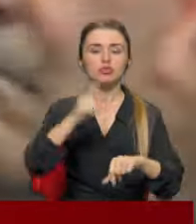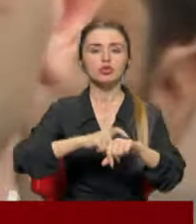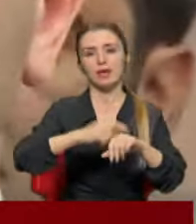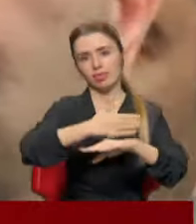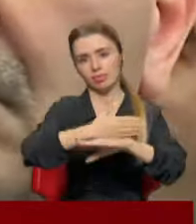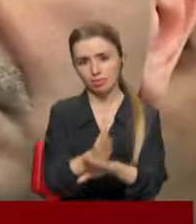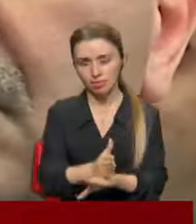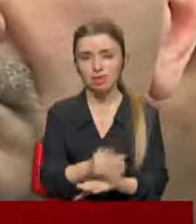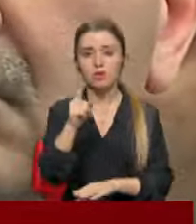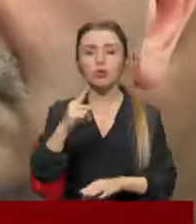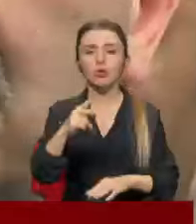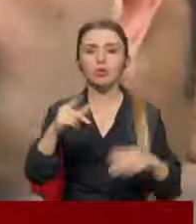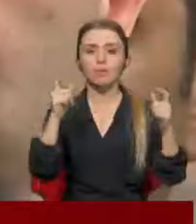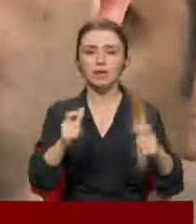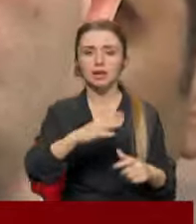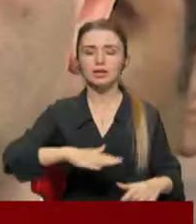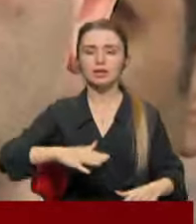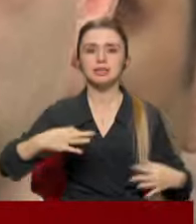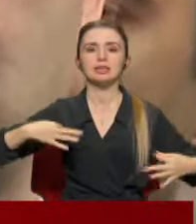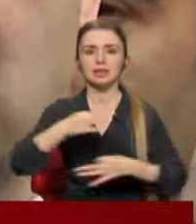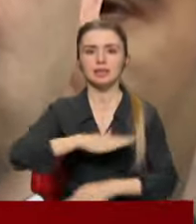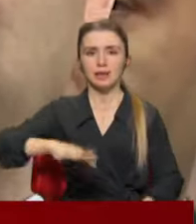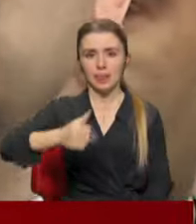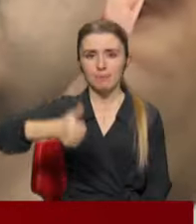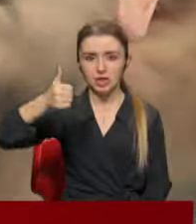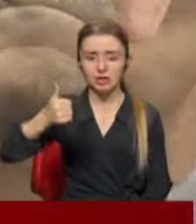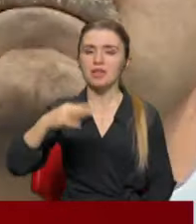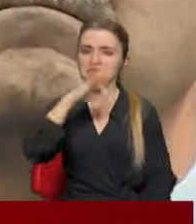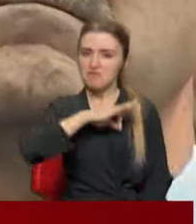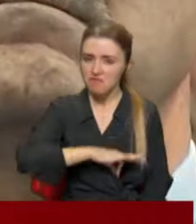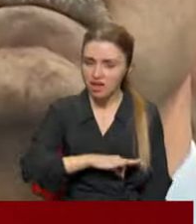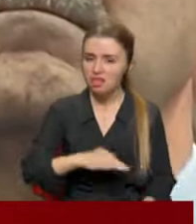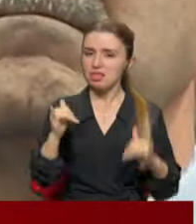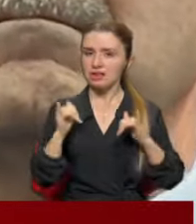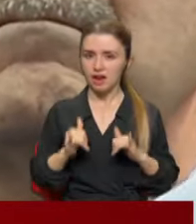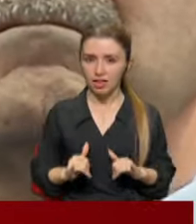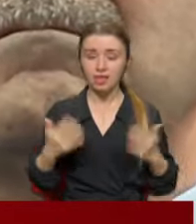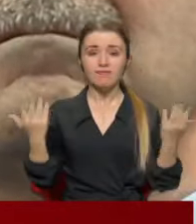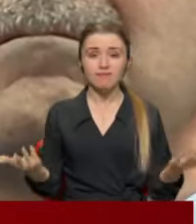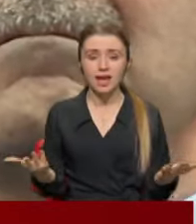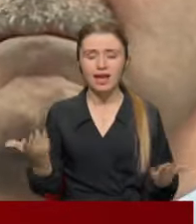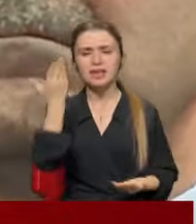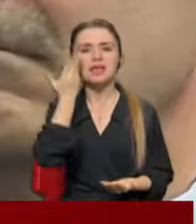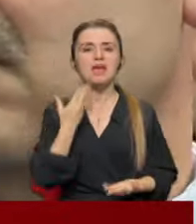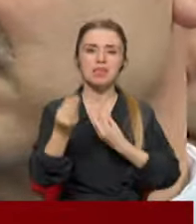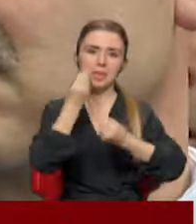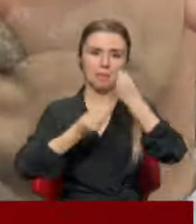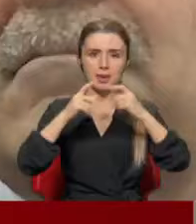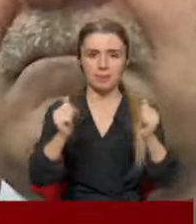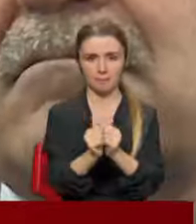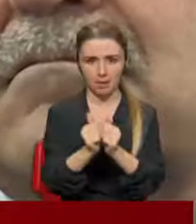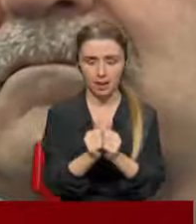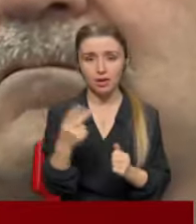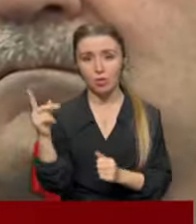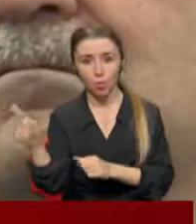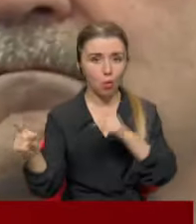sürdü. Ahlatlı Bel'de Sayın Genel Başkanımızla en çok faydalı, en rahat ve en keyifli yemeğimizi yedik birlikte.